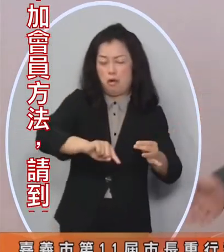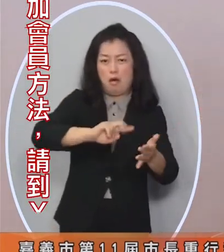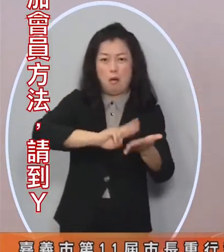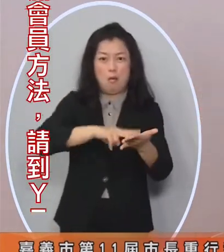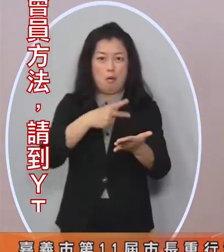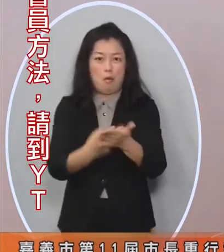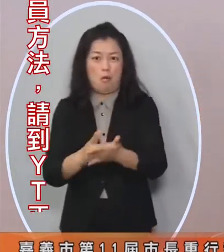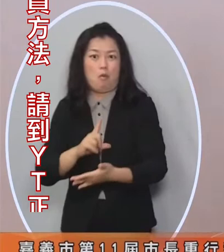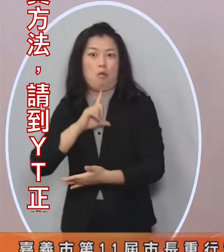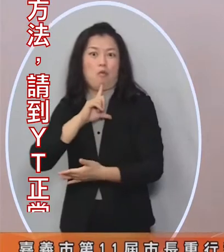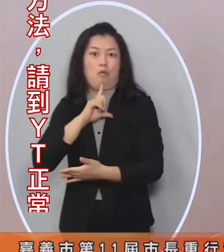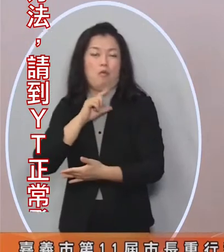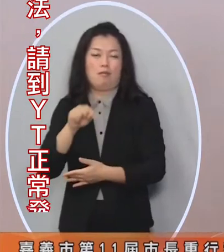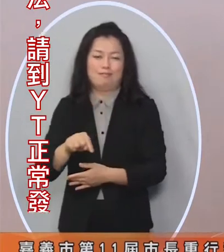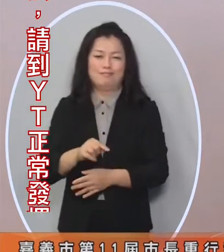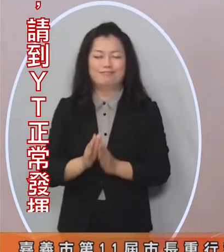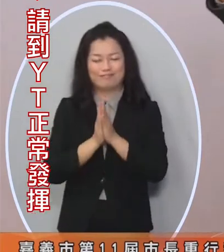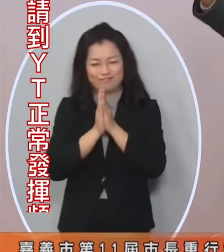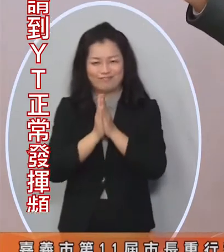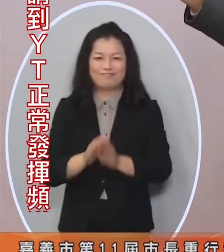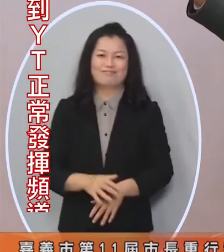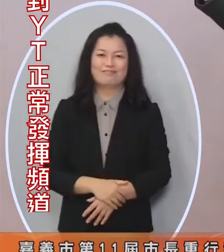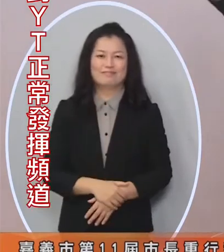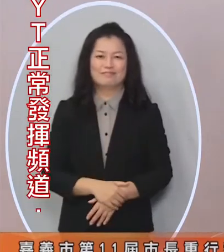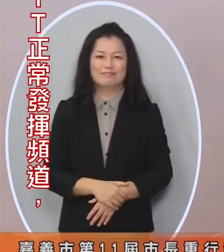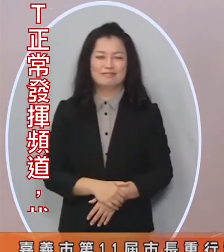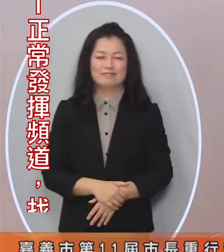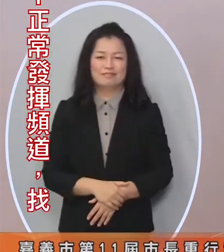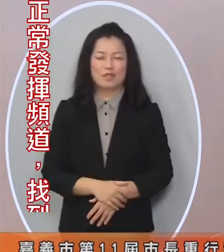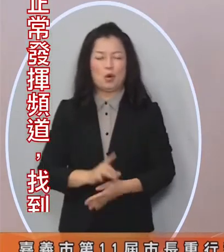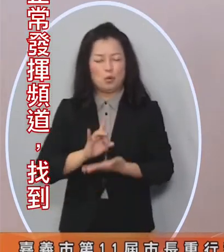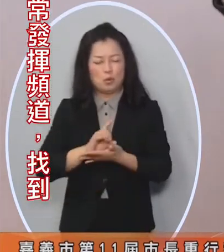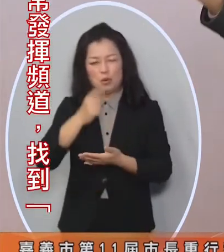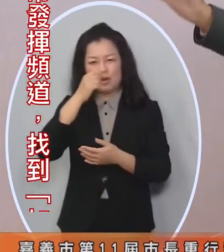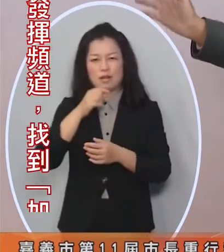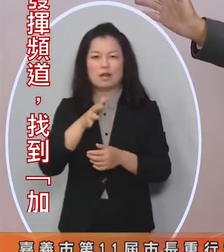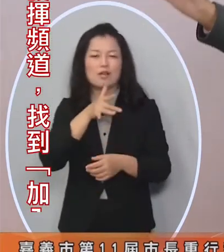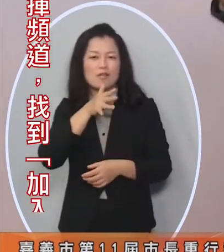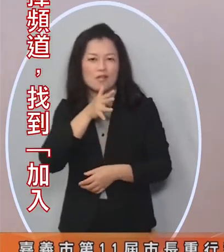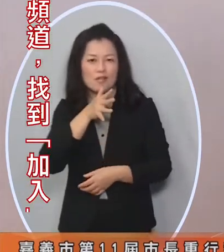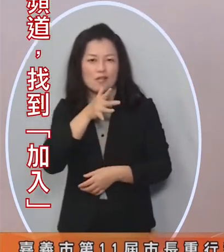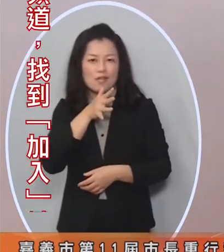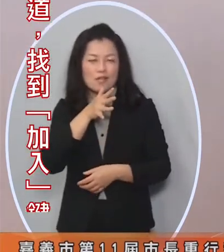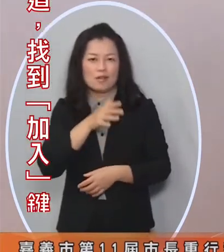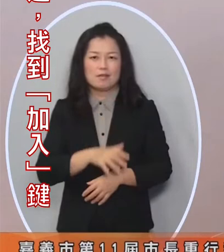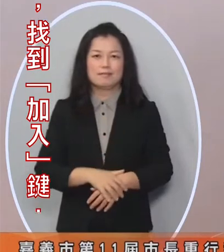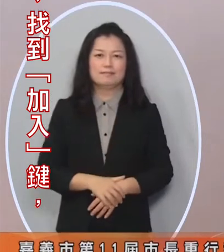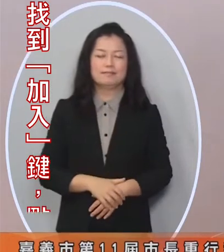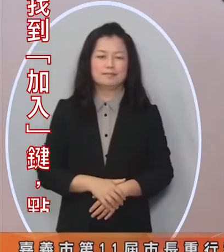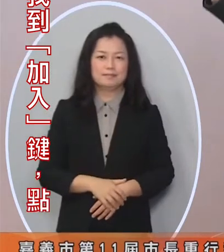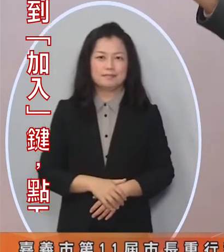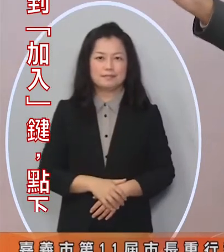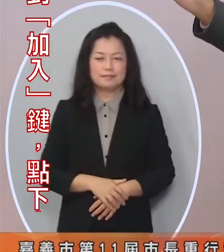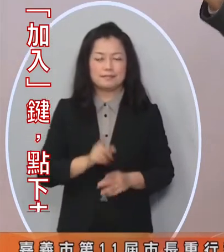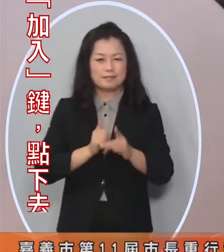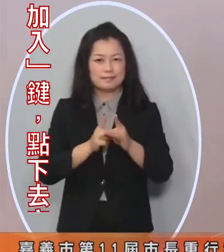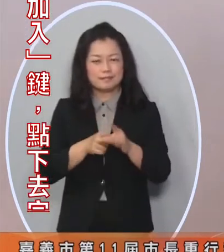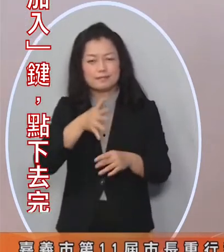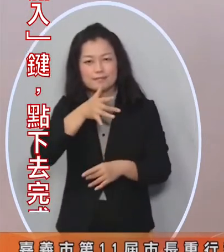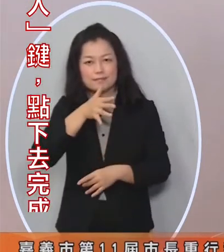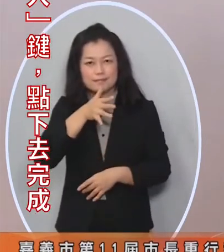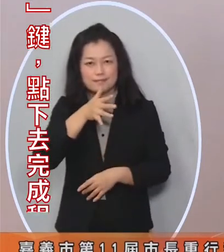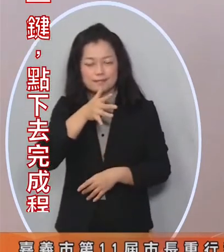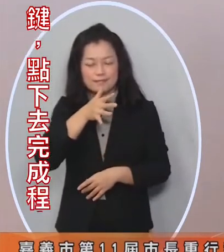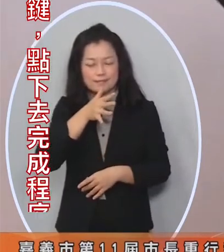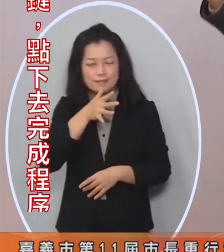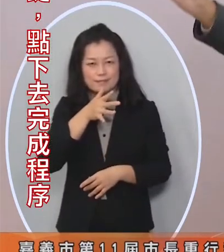济了。阿弥陀佛了，阿弥陀佛了，观自在菩萨，吼、哦。行经般若波罗多少，讲讲解讲多解苦，下里做学不